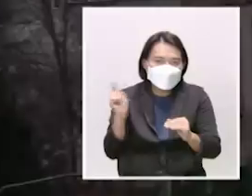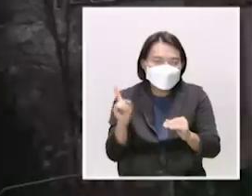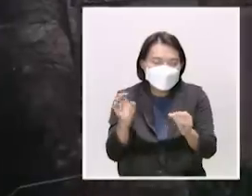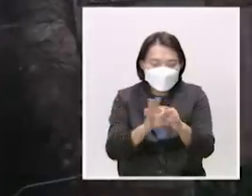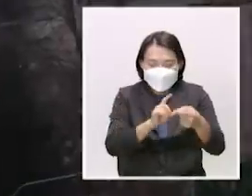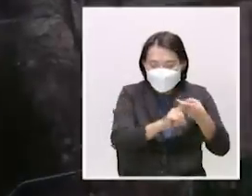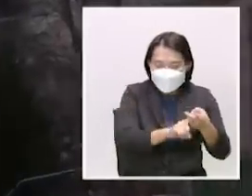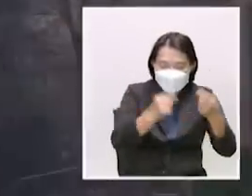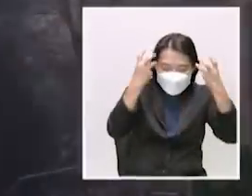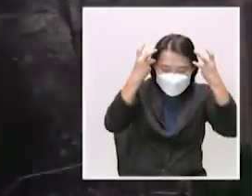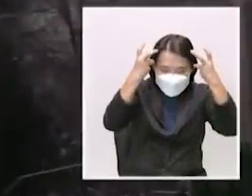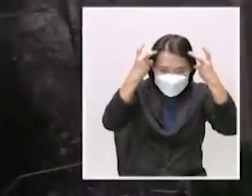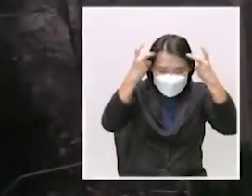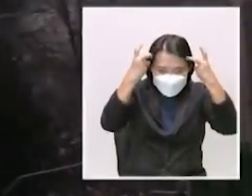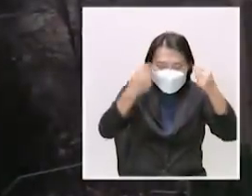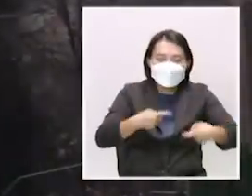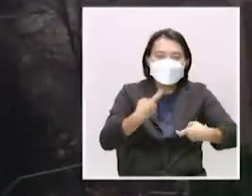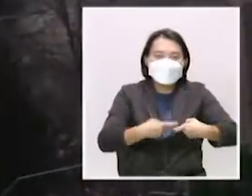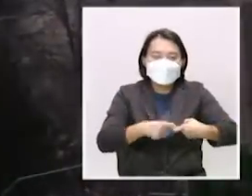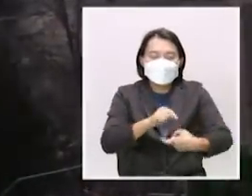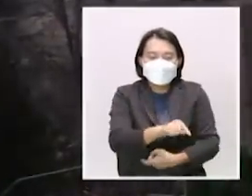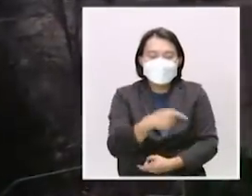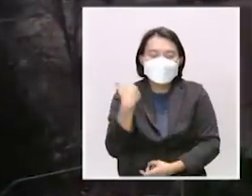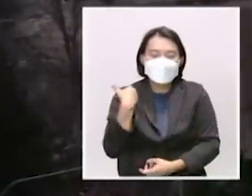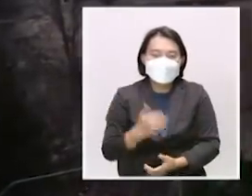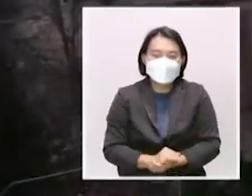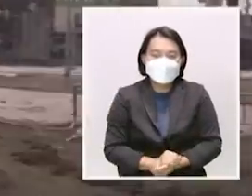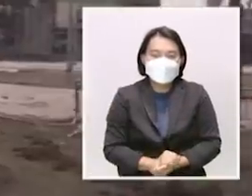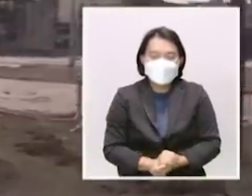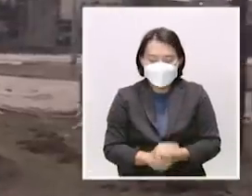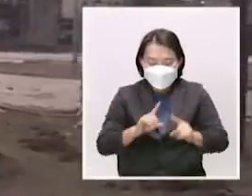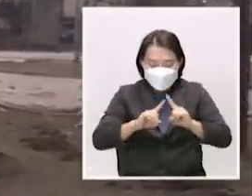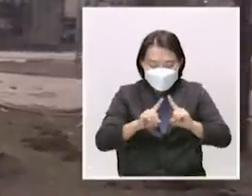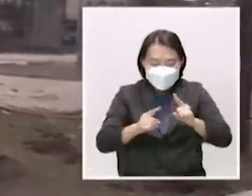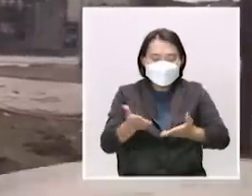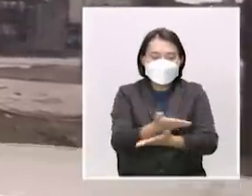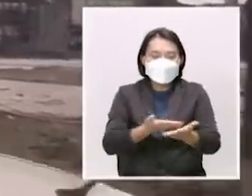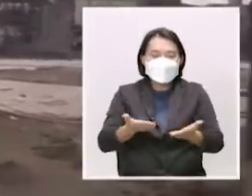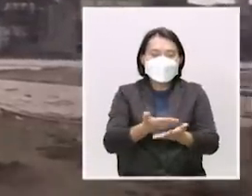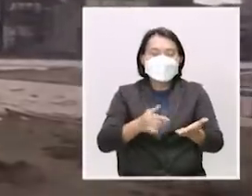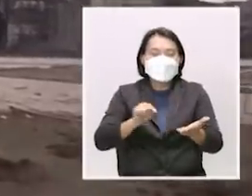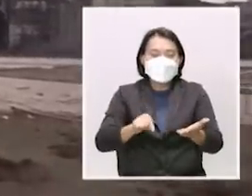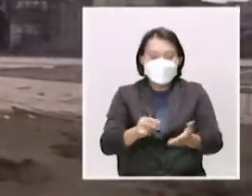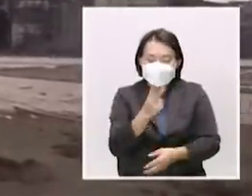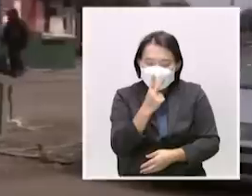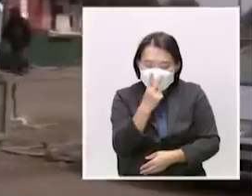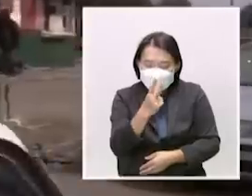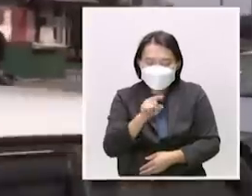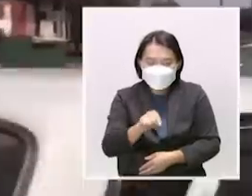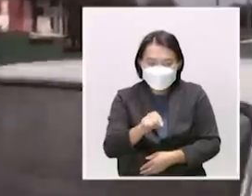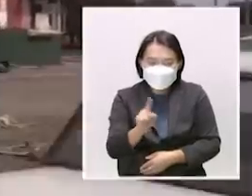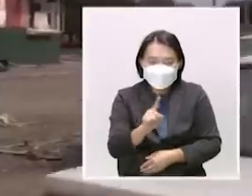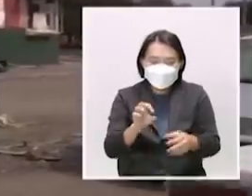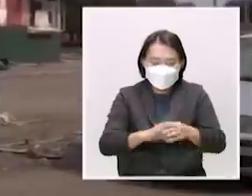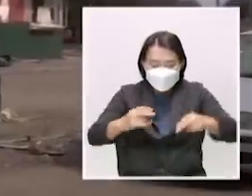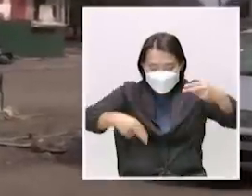ก็จะเติมเครียสะก็ยากมาบากมากขึ้นในการเจราจานั้ ที่เราจะเห็น กคอ